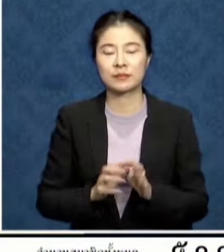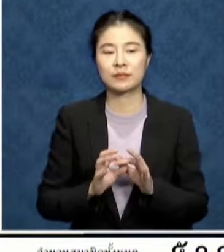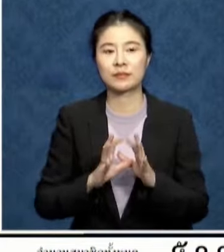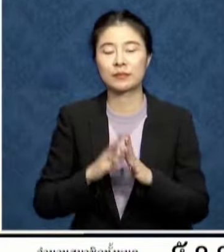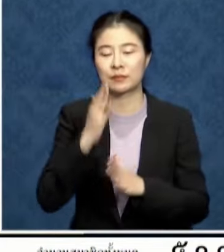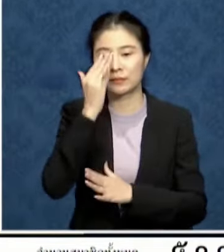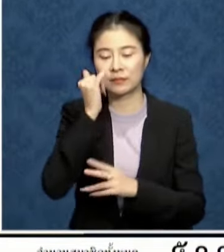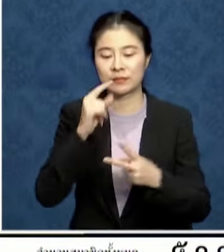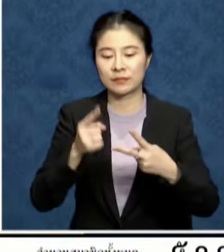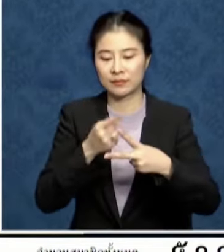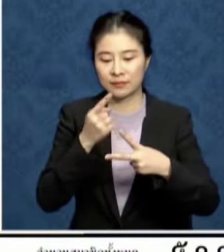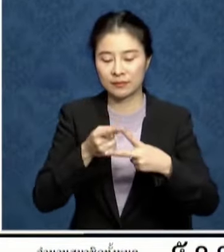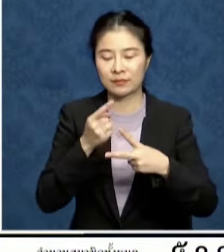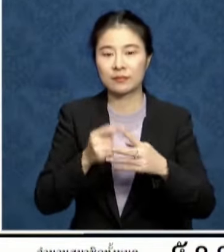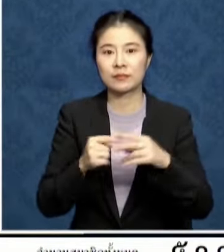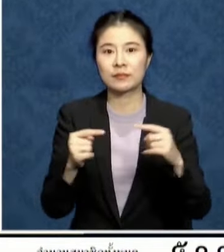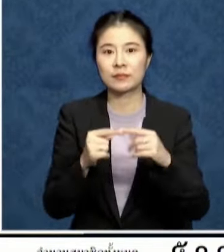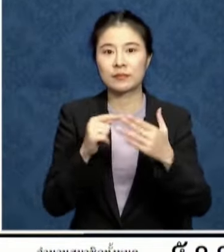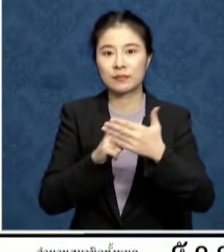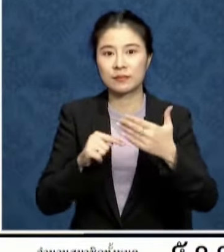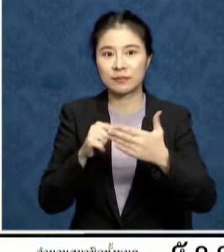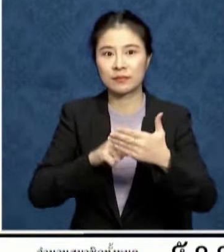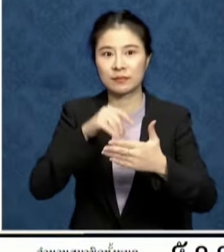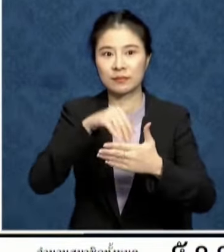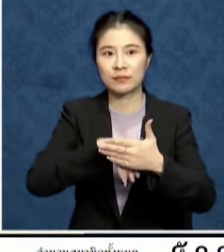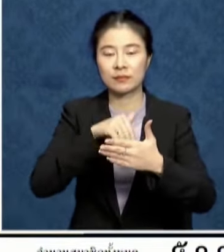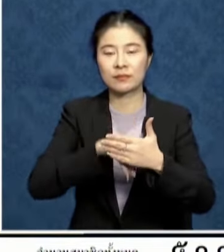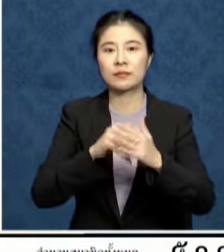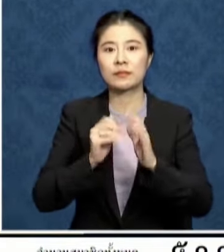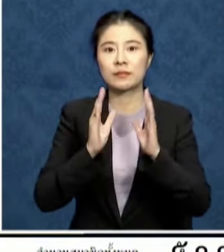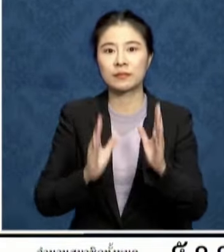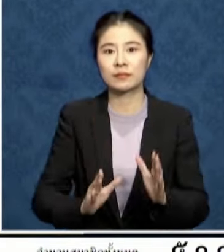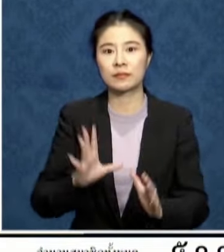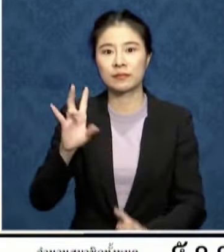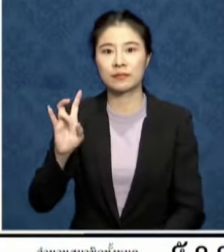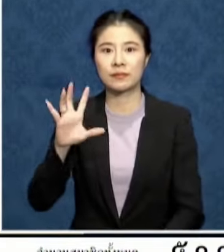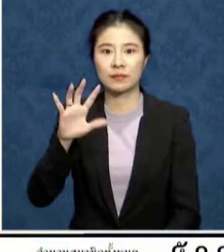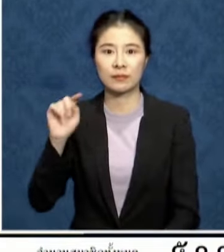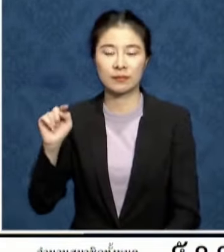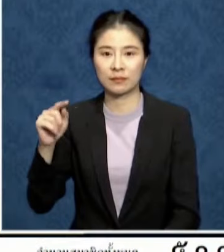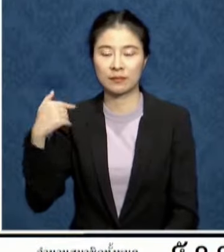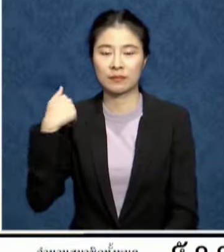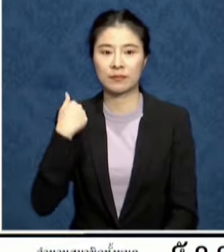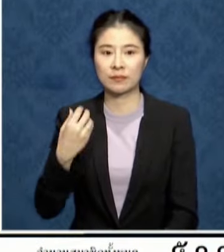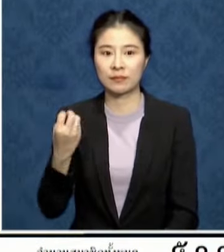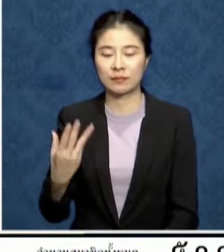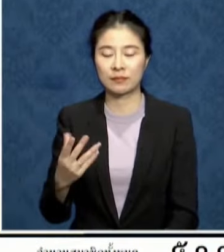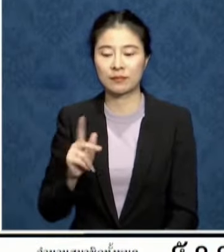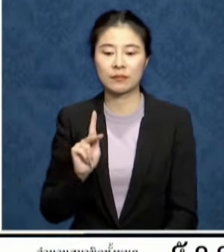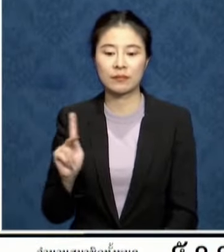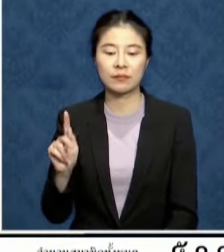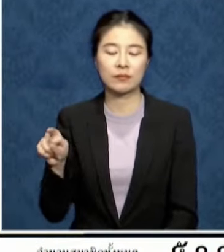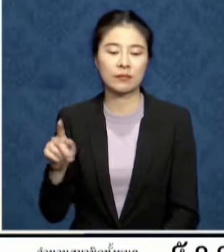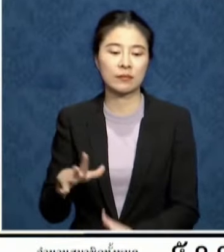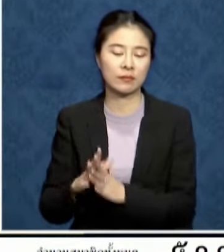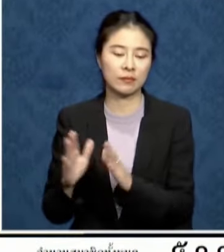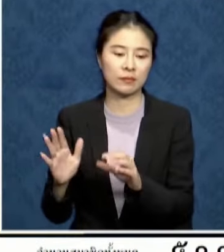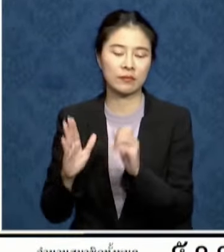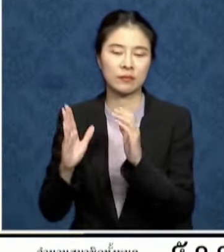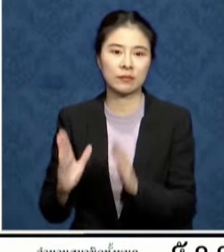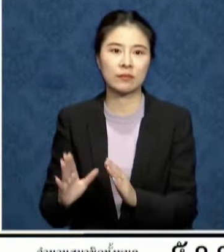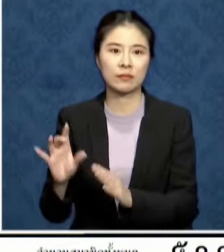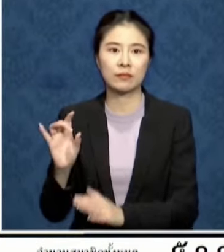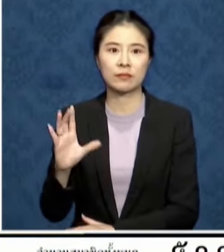ครับจำนวนคนที่ออกมาใช้สิทธิ์ออกเสียงนั้นซึ่งอยู่ที่75คนนั้นมีมากกว่ากึ่งหนึ่งของผู้มีสิทธิ์ออกเสียงหรือว่ากึ่งหนึ่งของ100คนก็คือ50